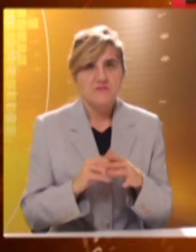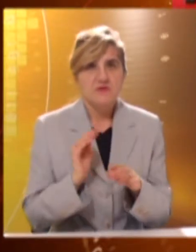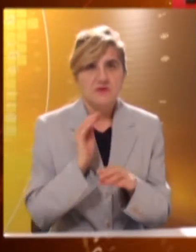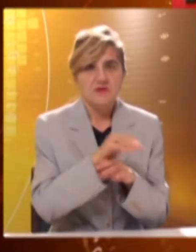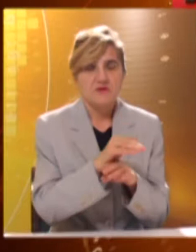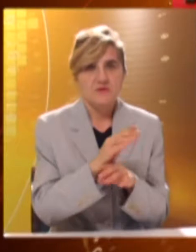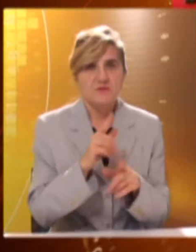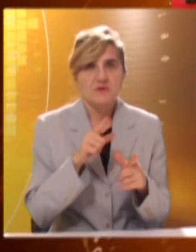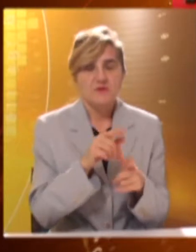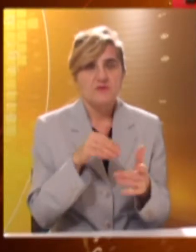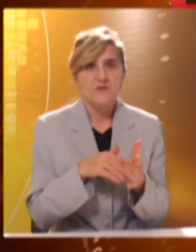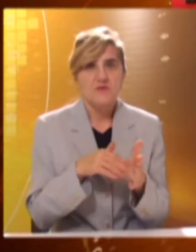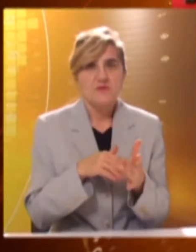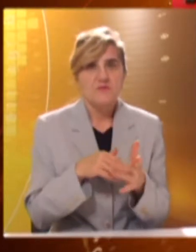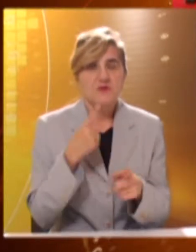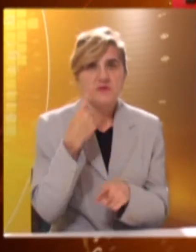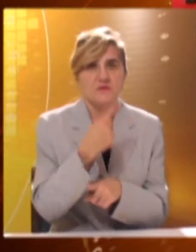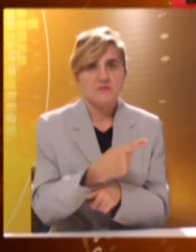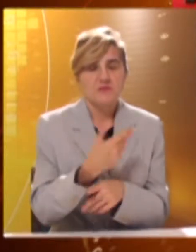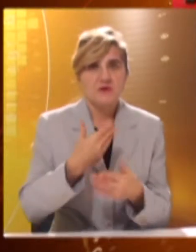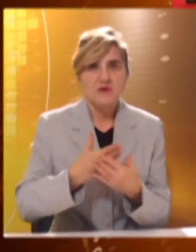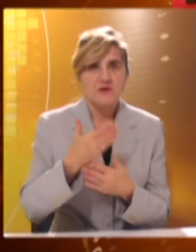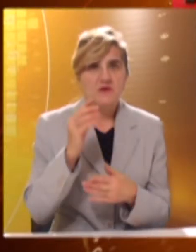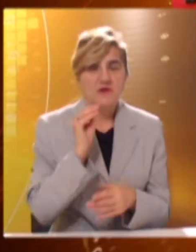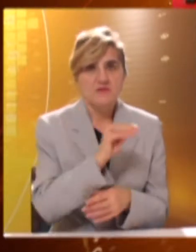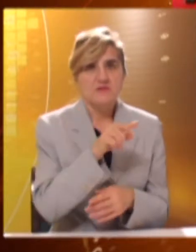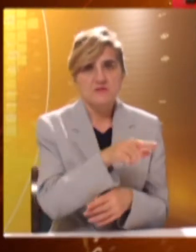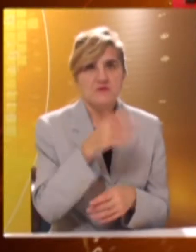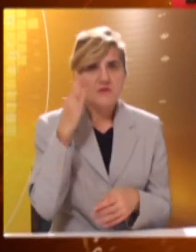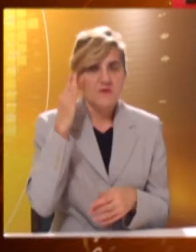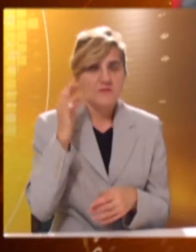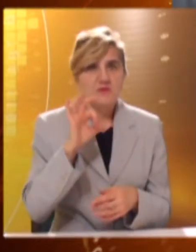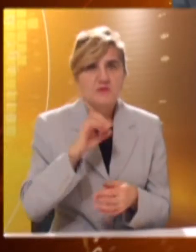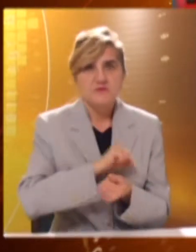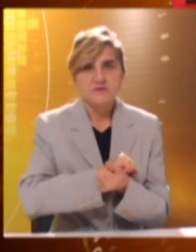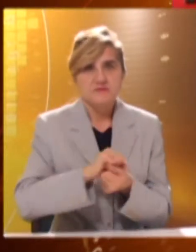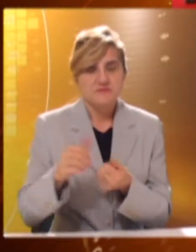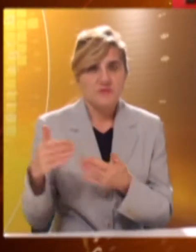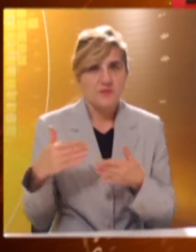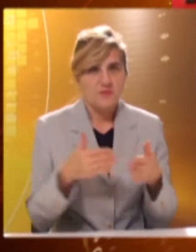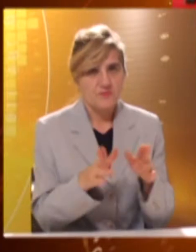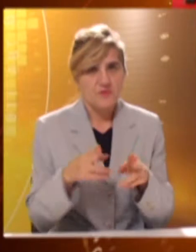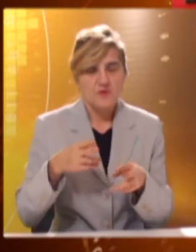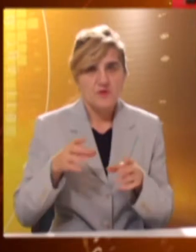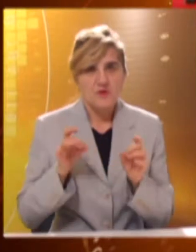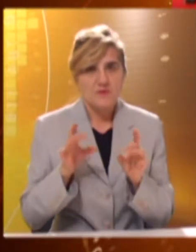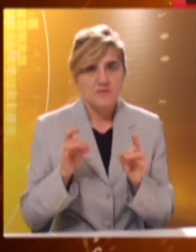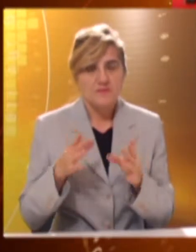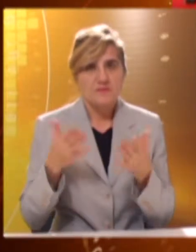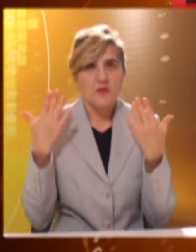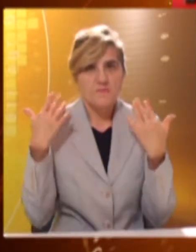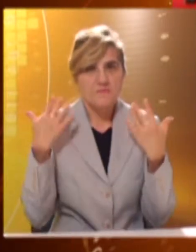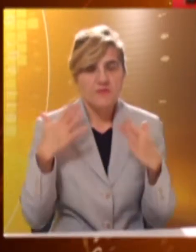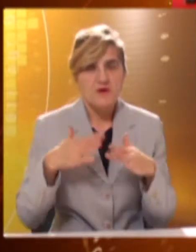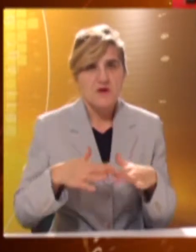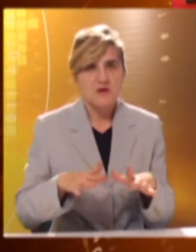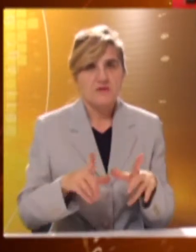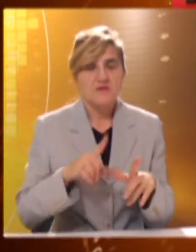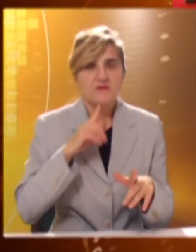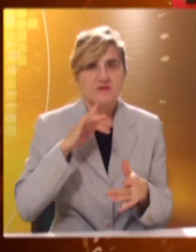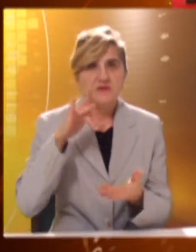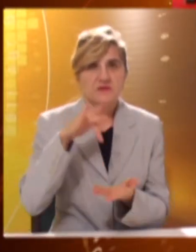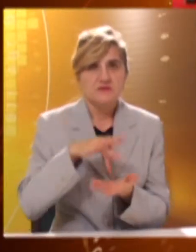naime oni su dobili poverene poslove od strane grada i u njihovoj je nadležnosti čišćenje ulica u centru grada, parkova i